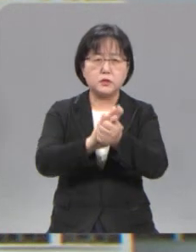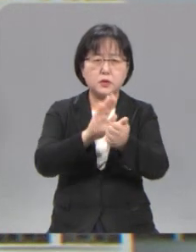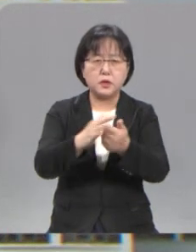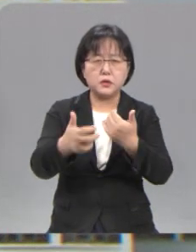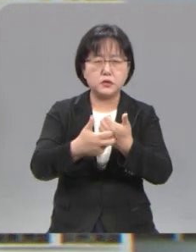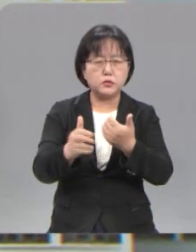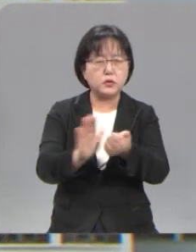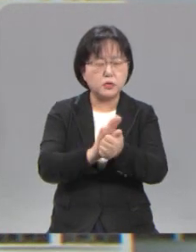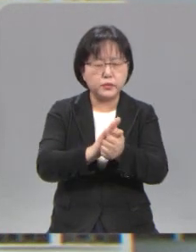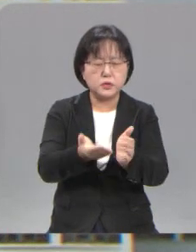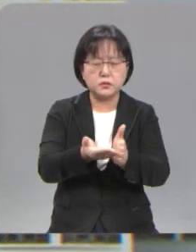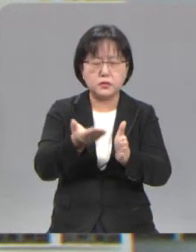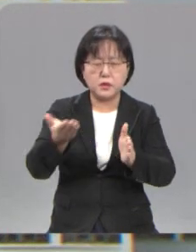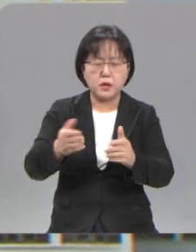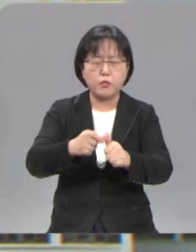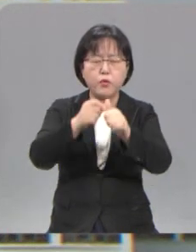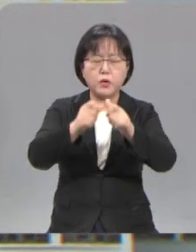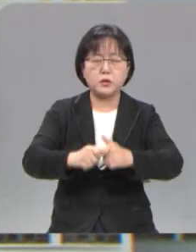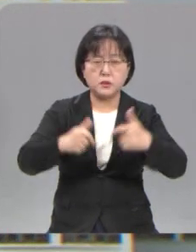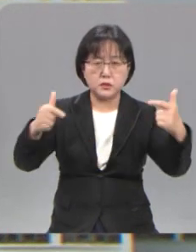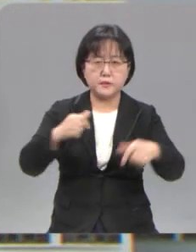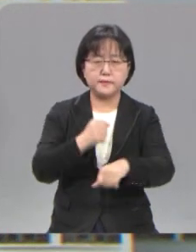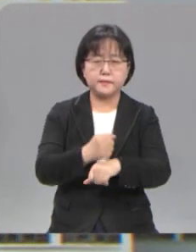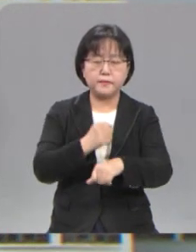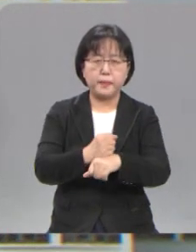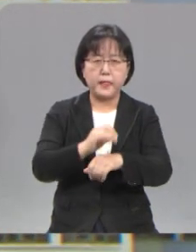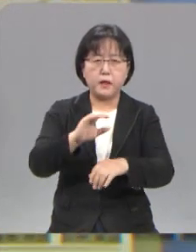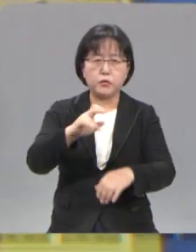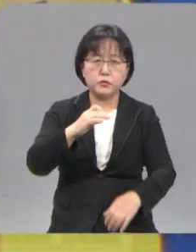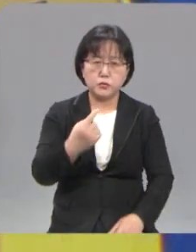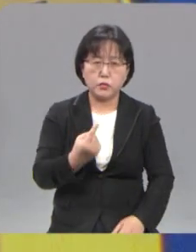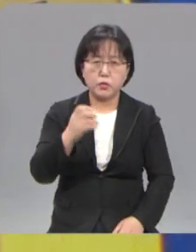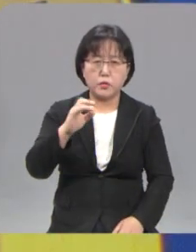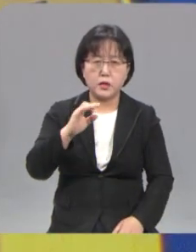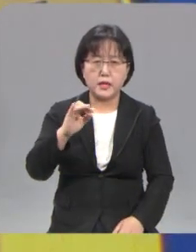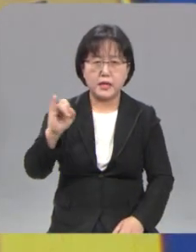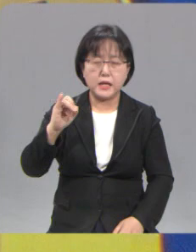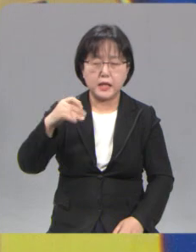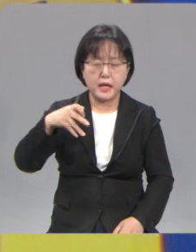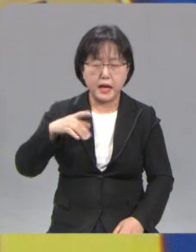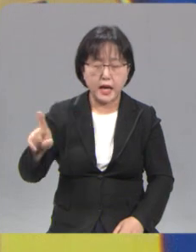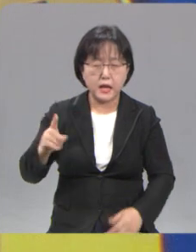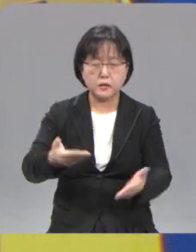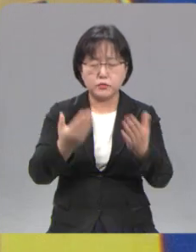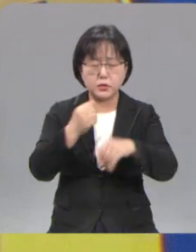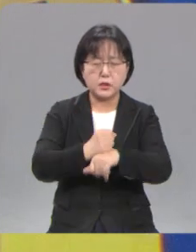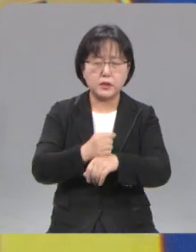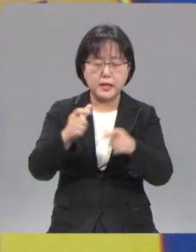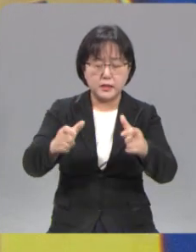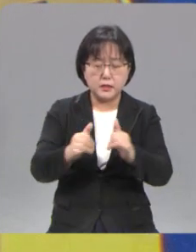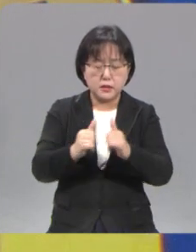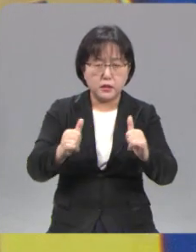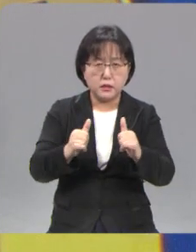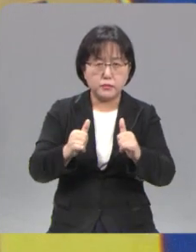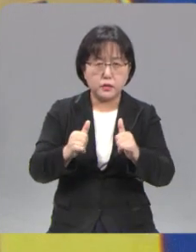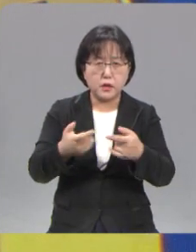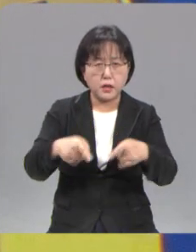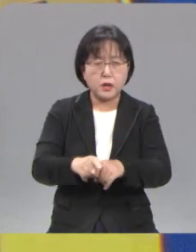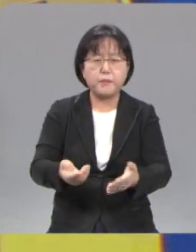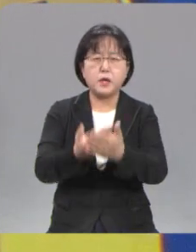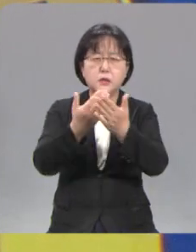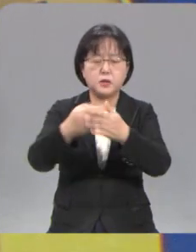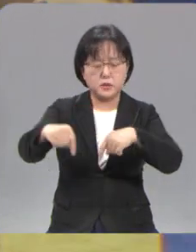서비스의 질을 높이고 고용을 창출하겠습니다 코스트코와 이케아를 유치하고 지역 상인들과 상생하는 정책을